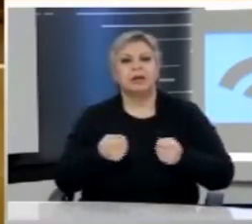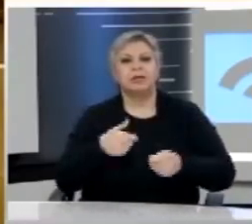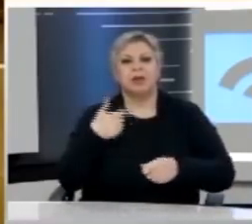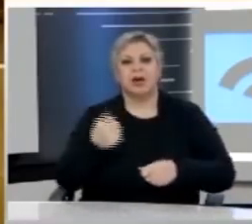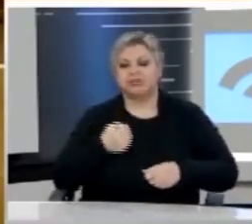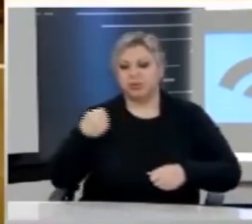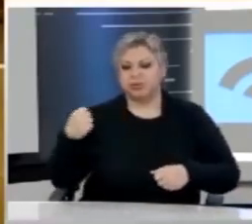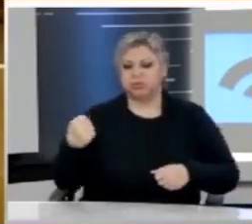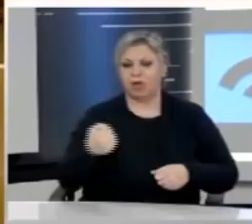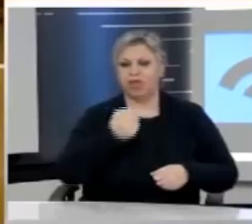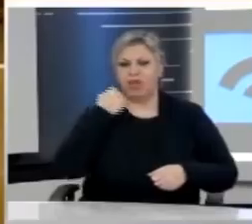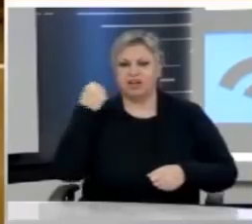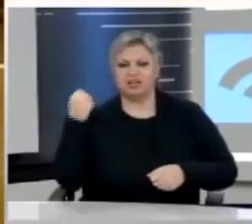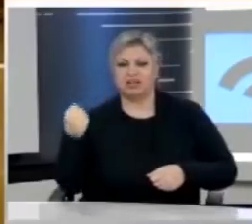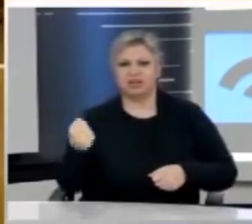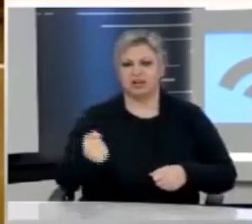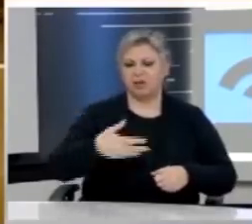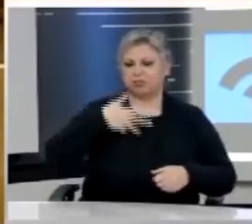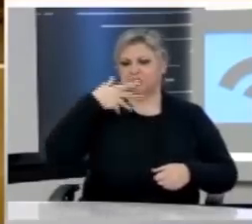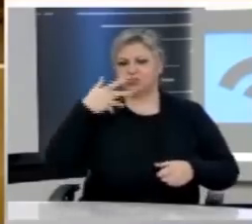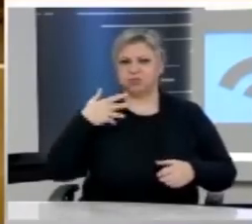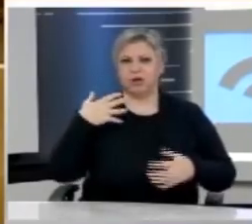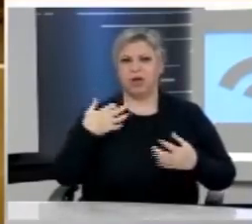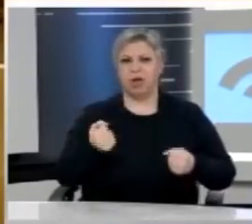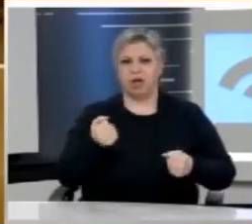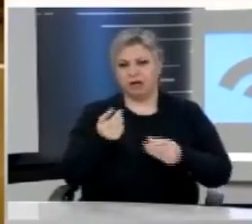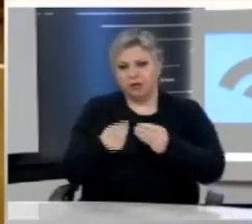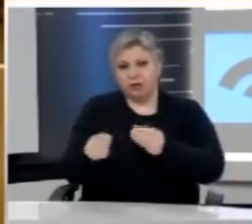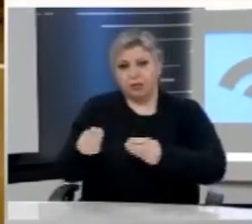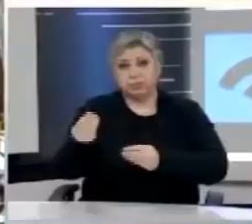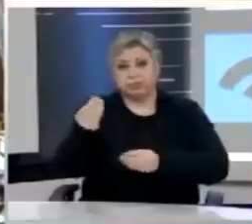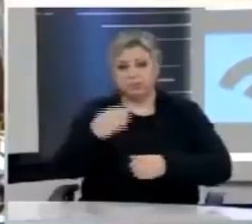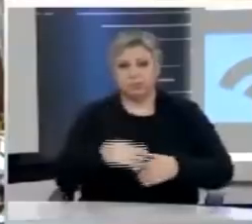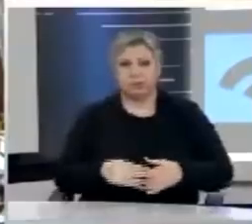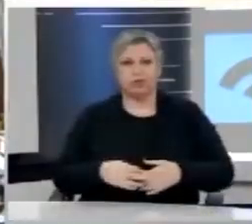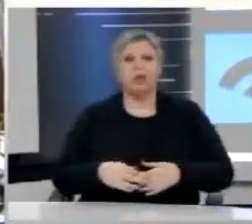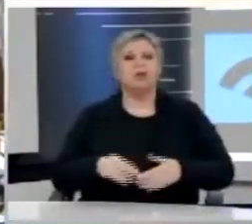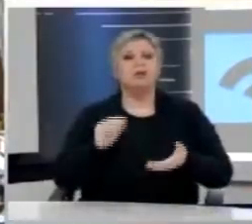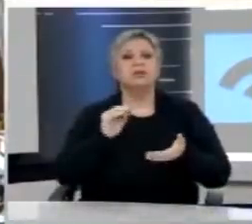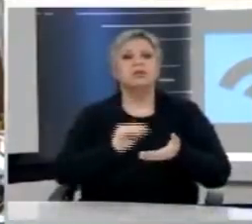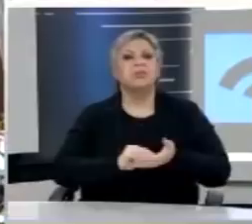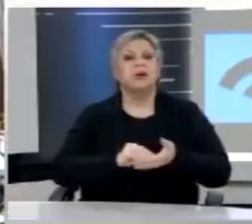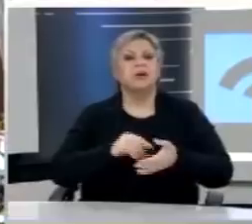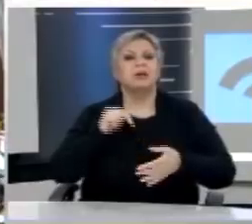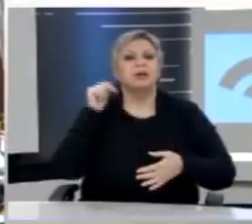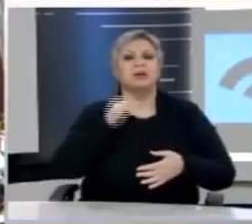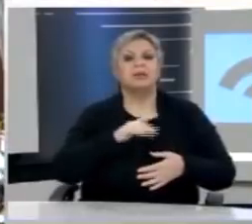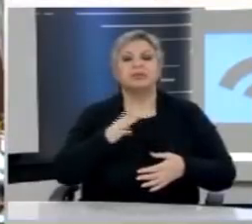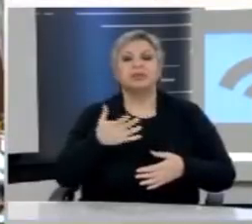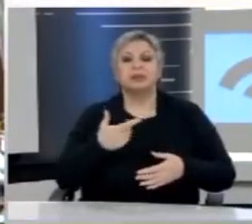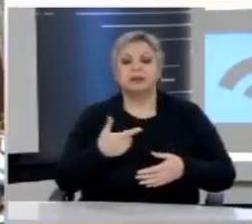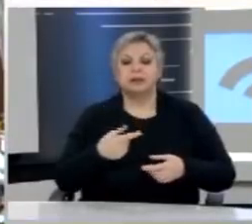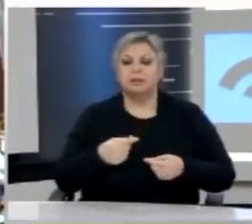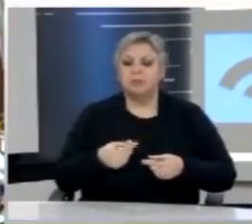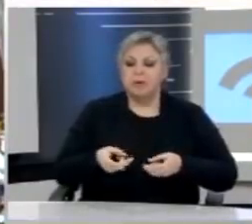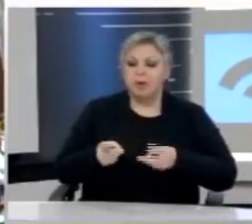ακροδεξιάς ρητορικής, ενίσχυσε και ενισχύει την εξοικείωση ενός τμήματος του λαού μας